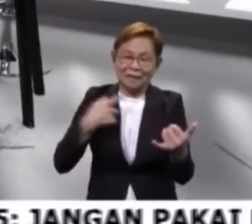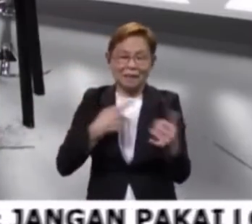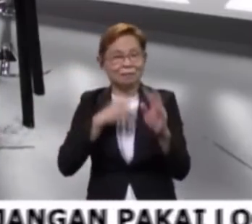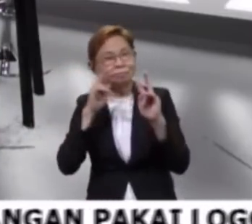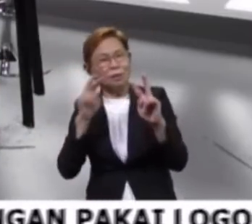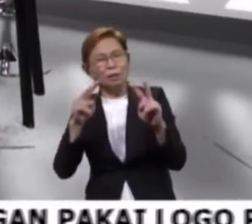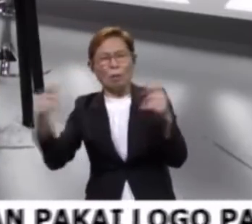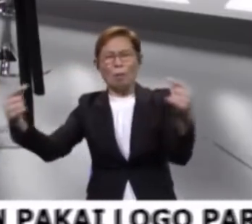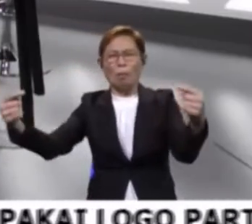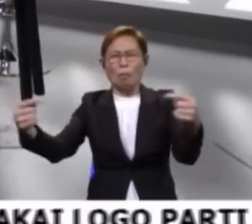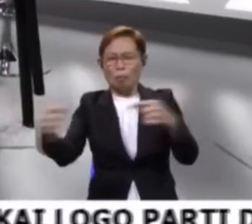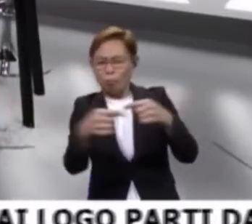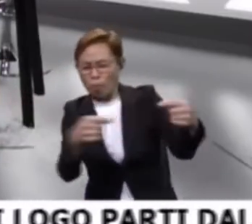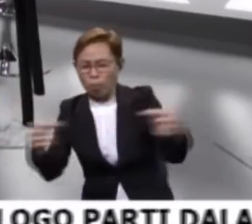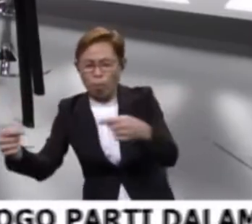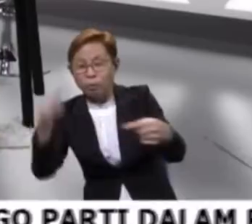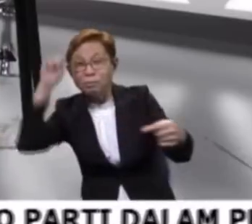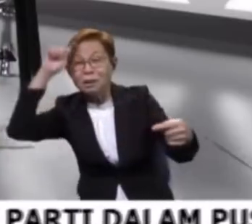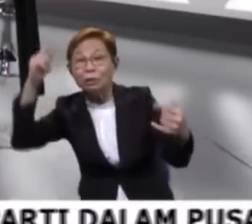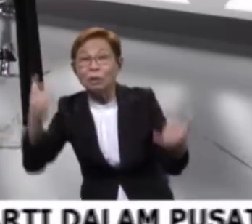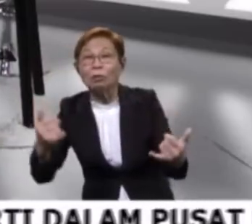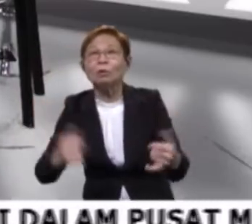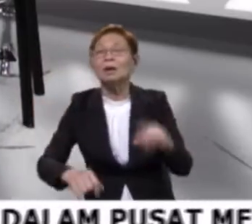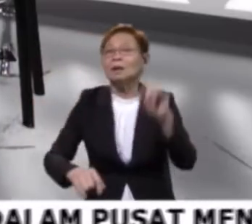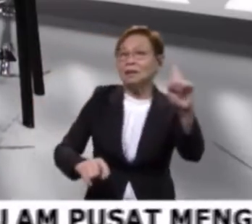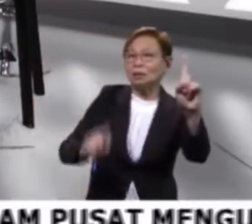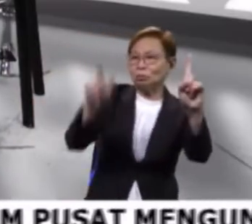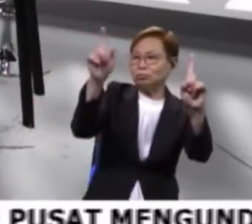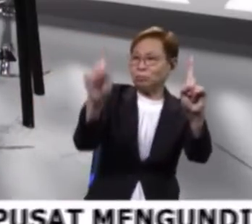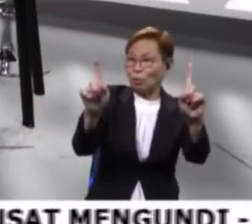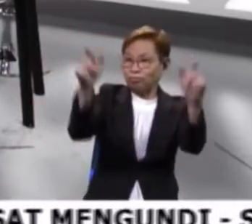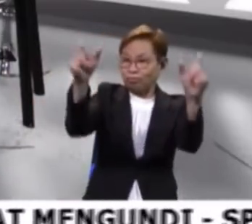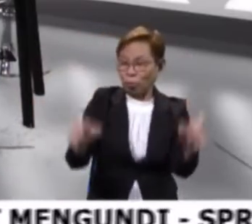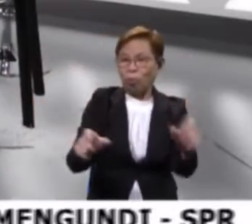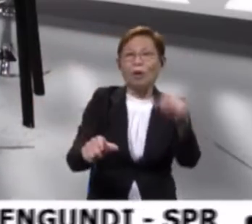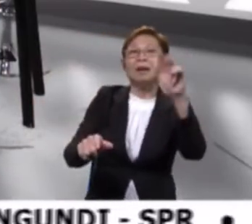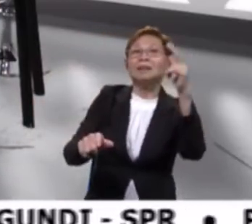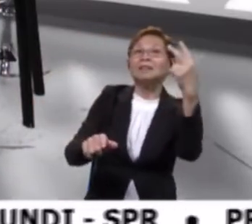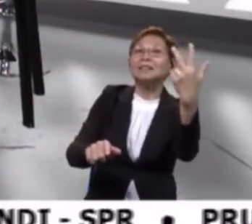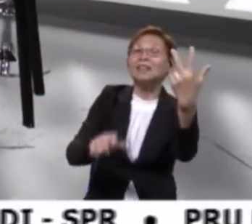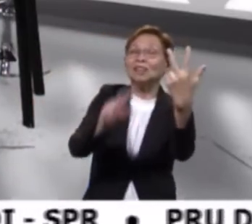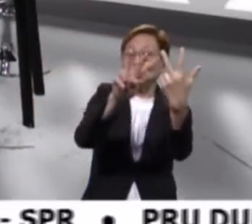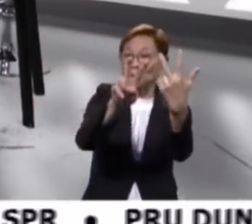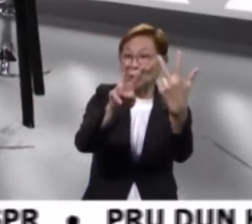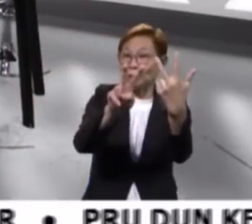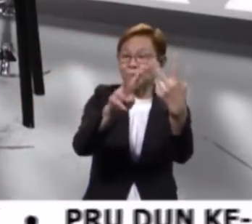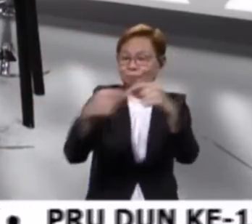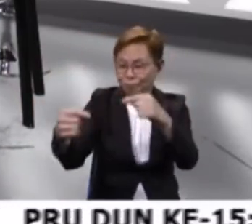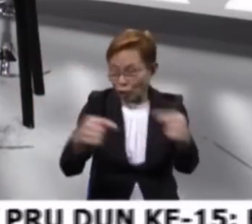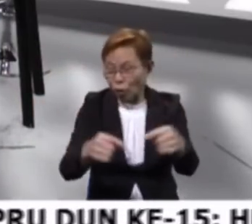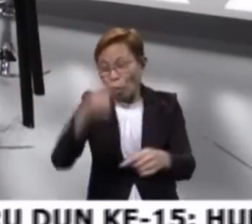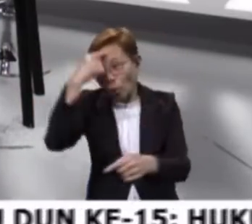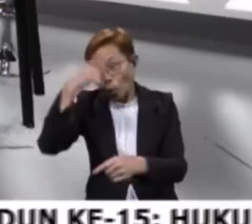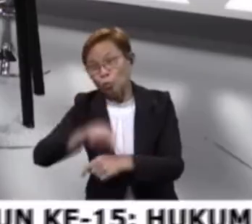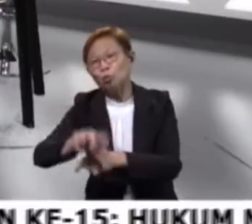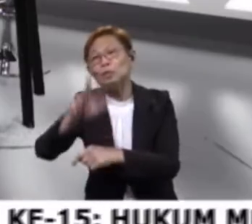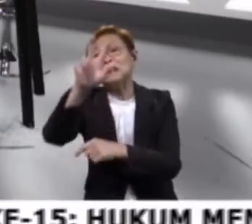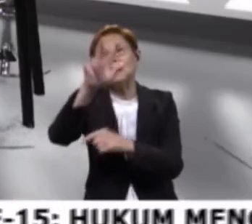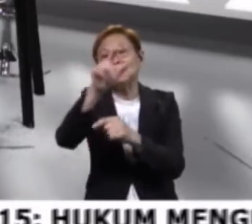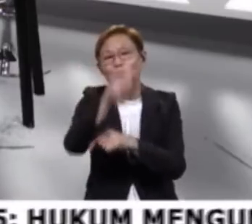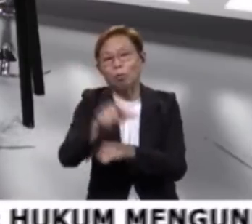kita lihat pertemuan diterangkan Oke untuk satu lawan satu sebanyak 32-nya di pertandingan untuk tiga